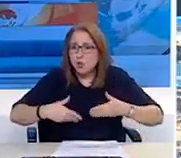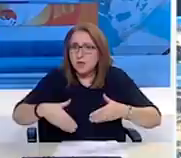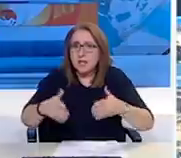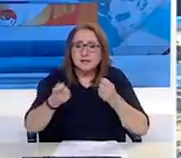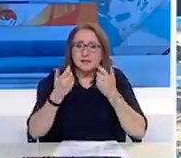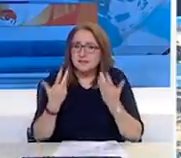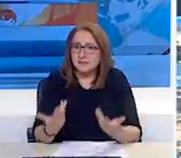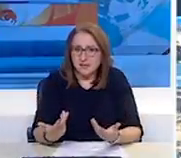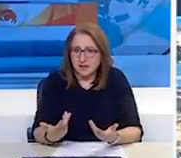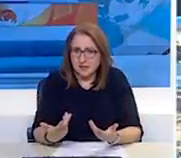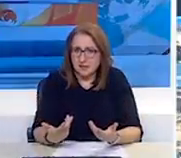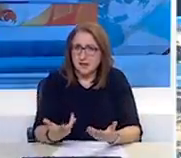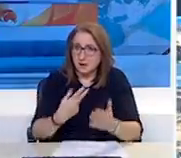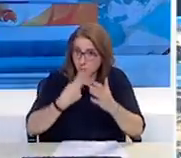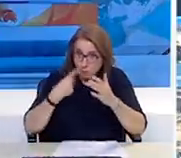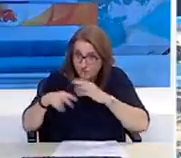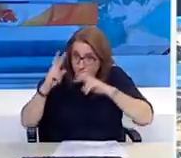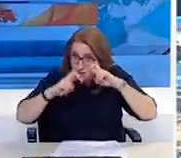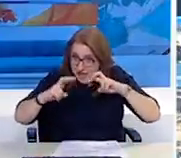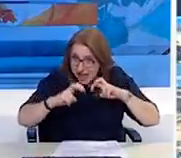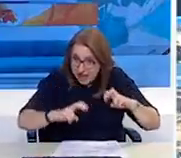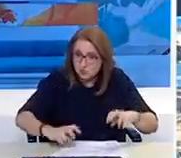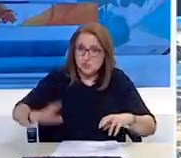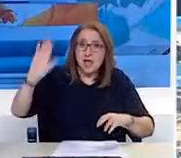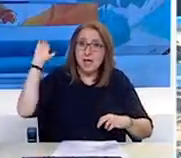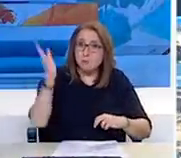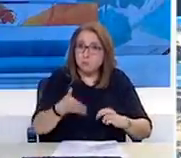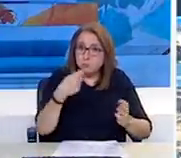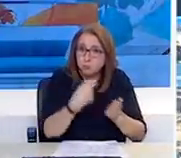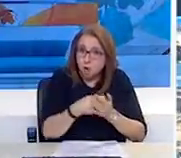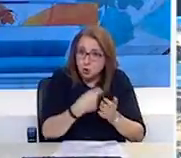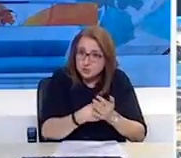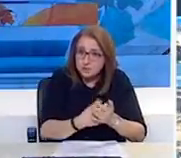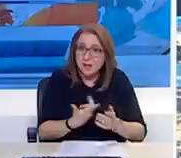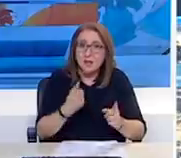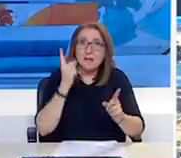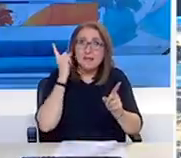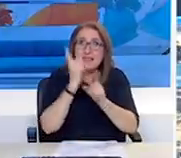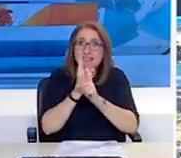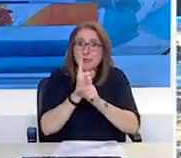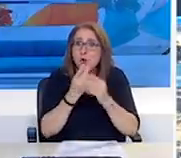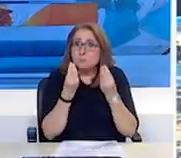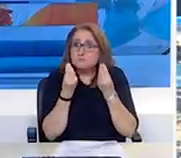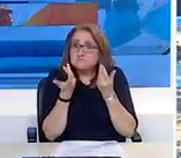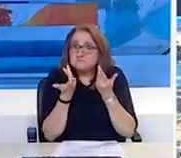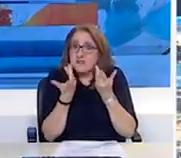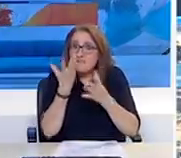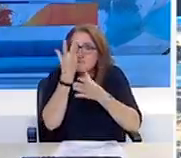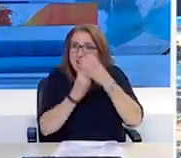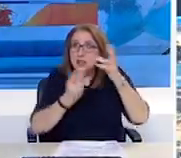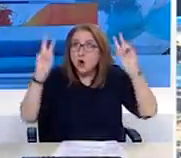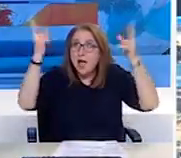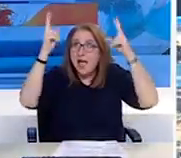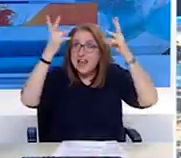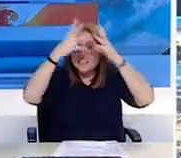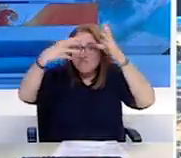περίοδου? Προβλέπονται έλεγχοι, επιβολή προστήμων ή επιδότηση για την τοποθέτηση ειδικών συστημάτων καθαρισμού αέρα? Επίσης, με αυτές τις